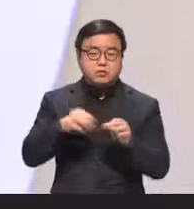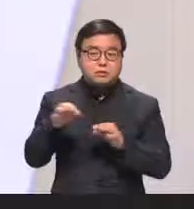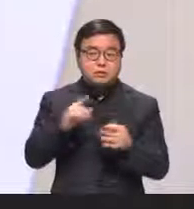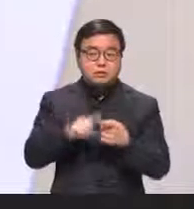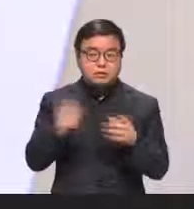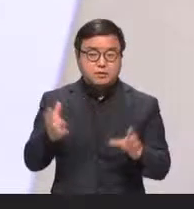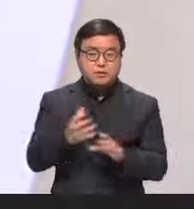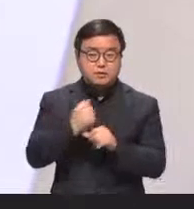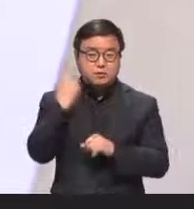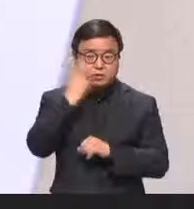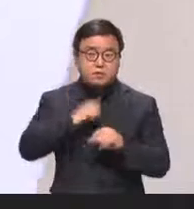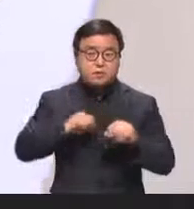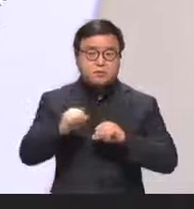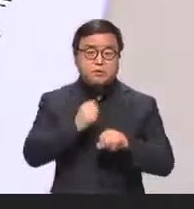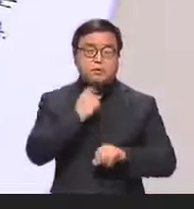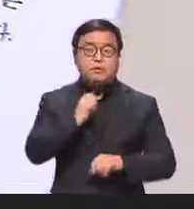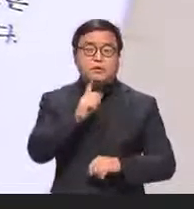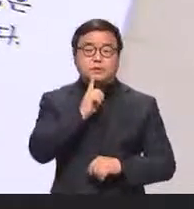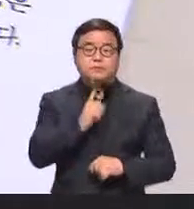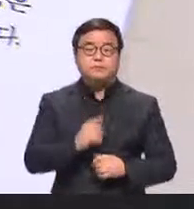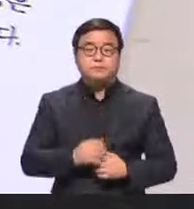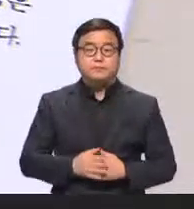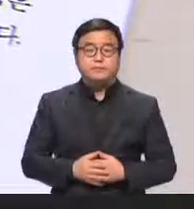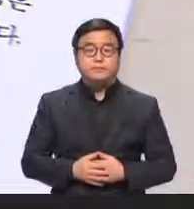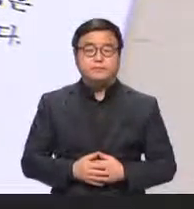밝혔습니다 ebs 뉴스 이수민 입니다